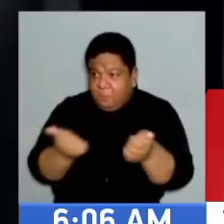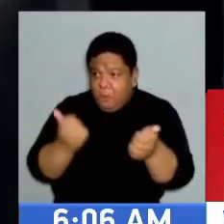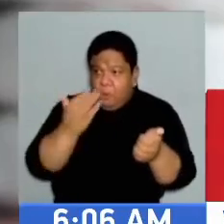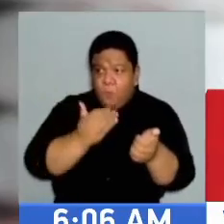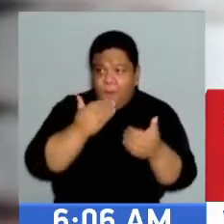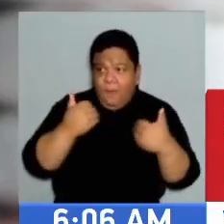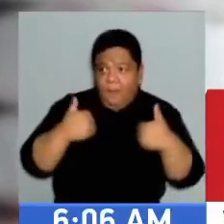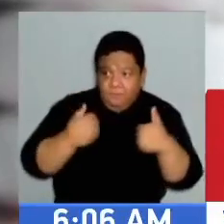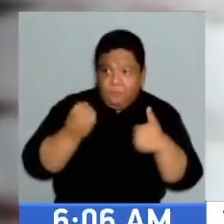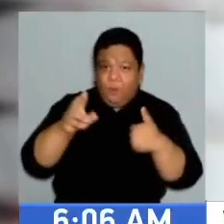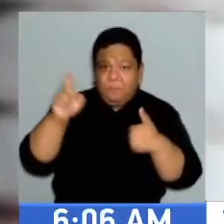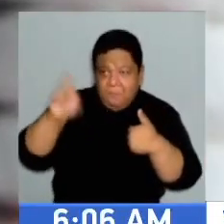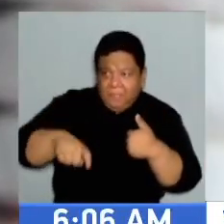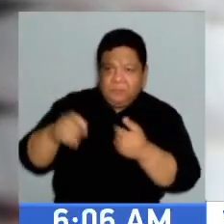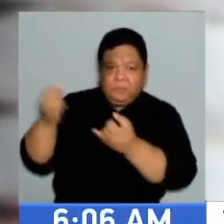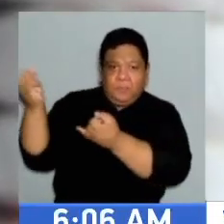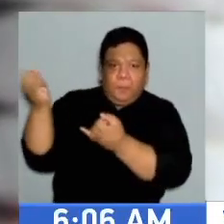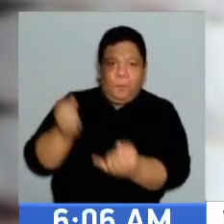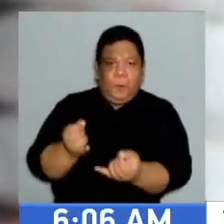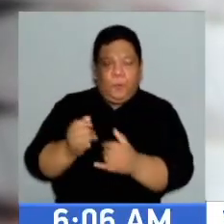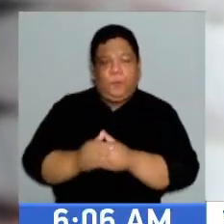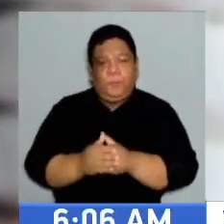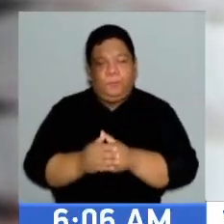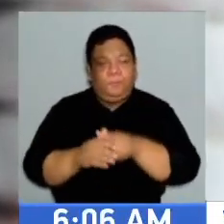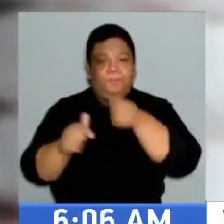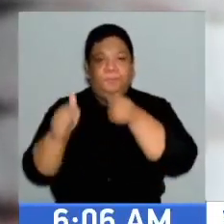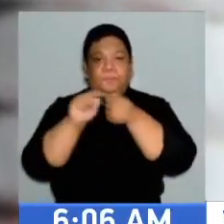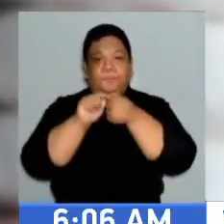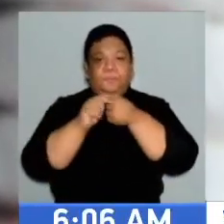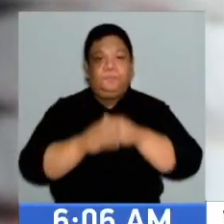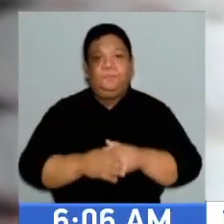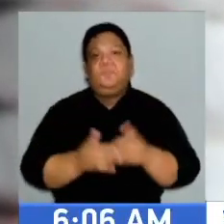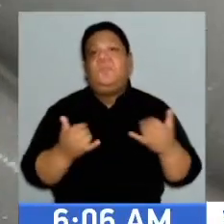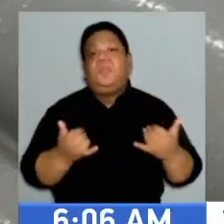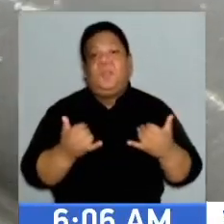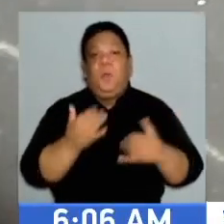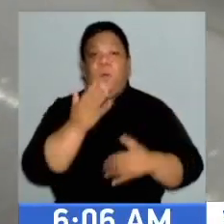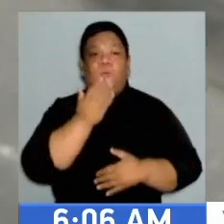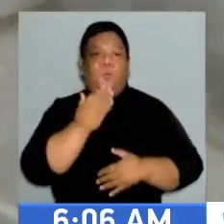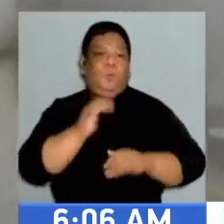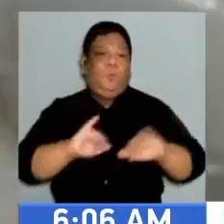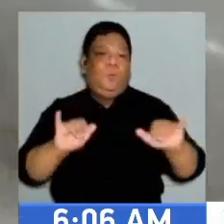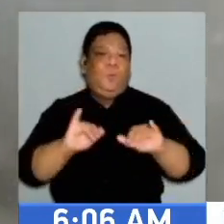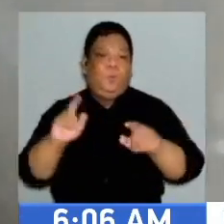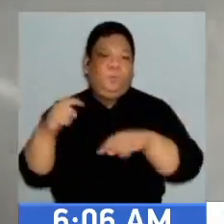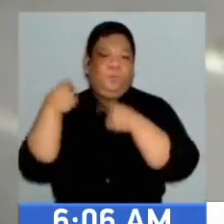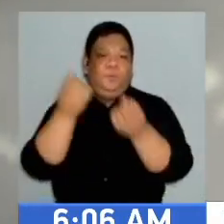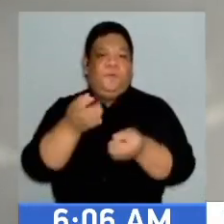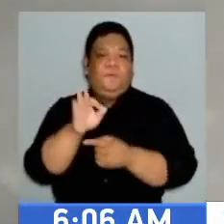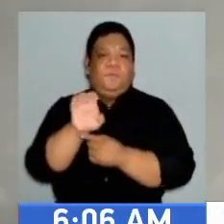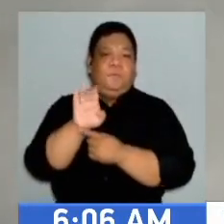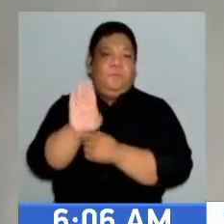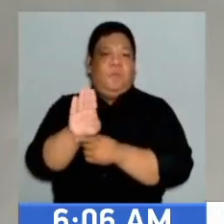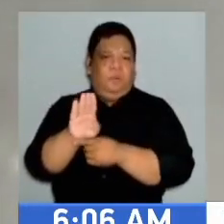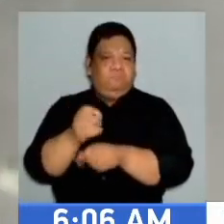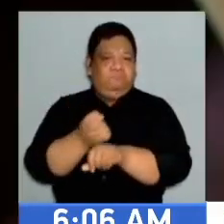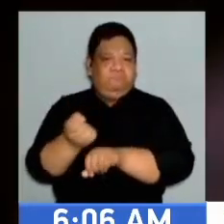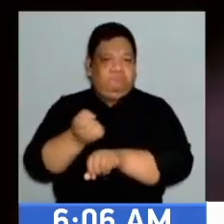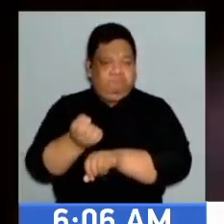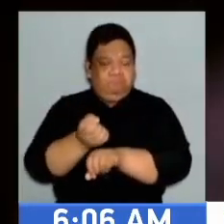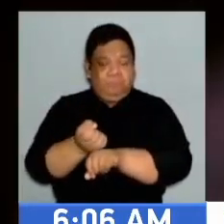mag-angkat sa ngayon nananatili raw stable ang presyo ng asukal mula Pebrero sa pinakahuling price monitoring ng Department of